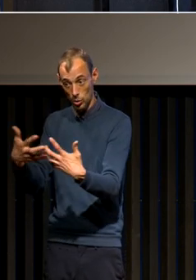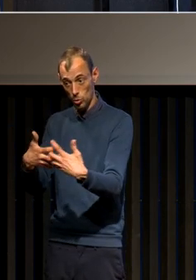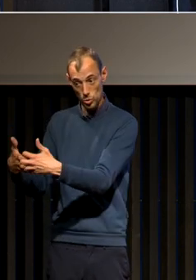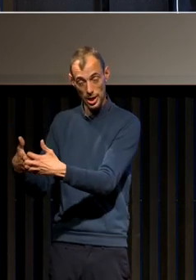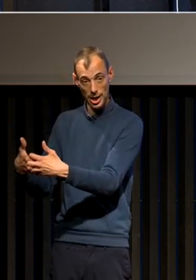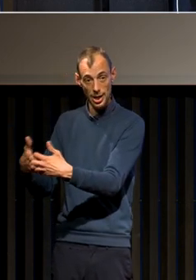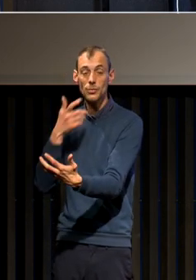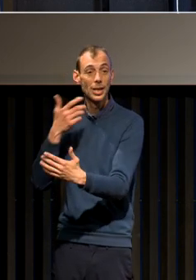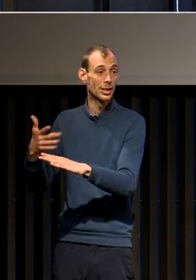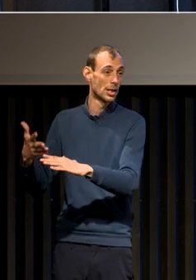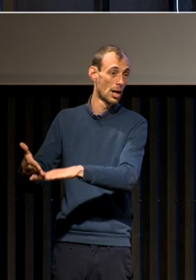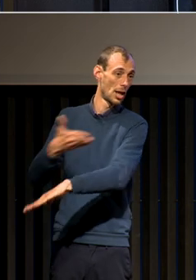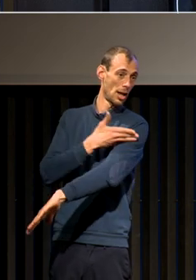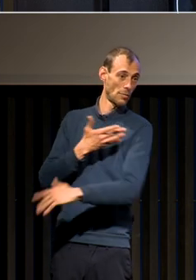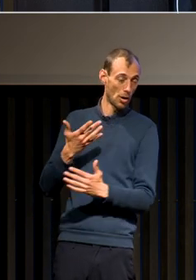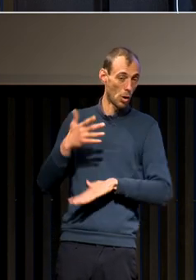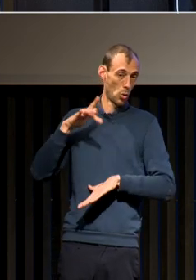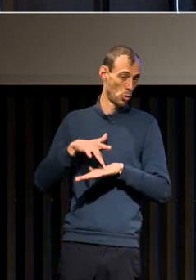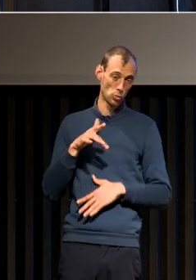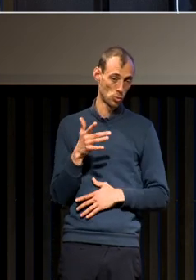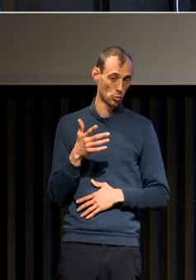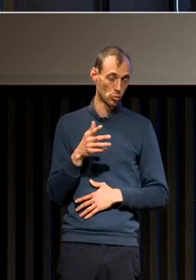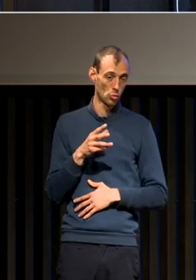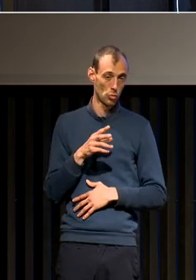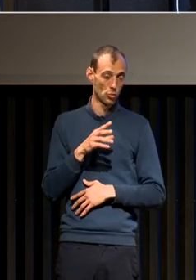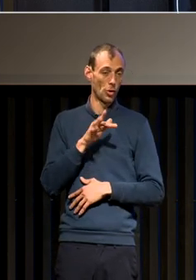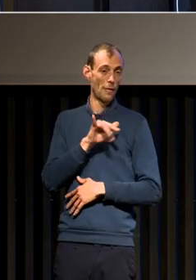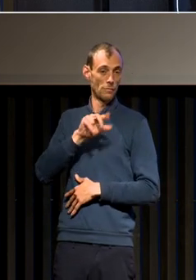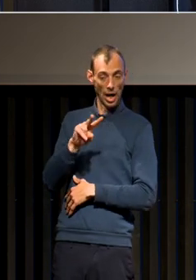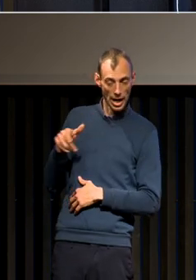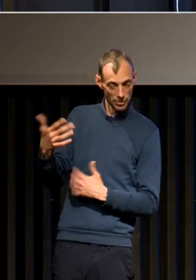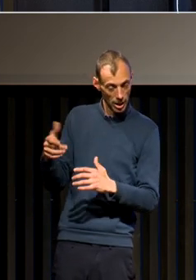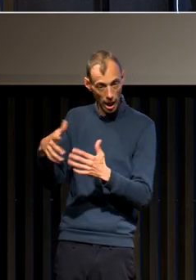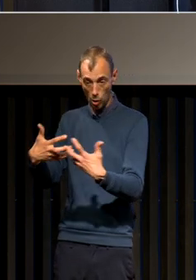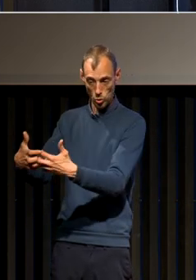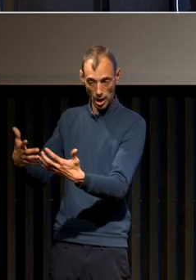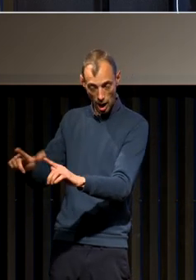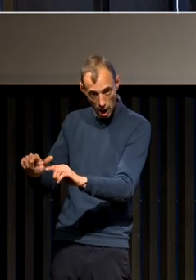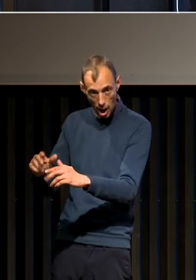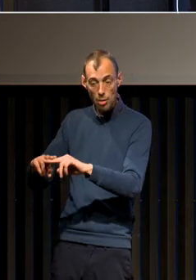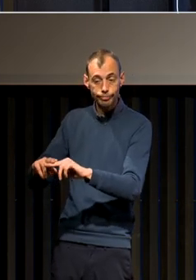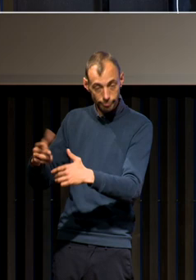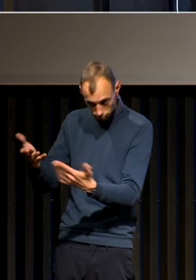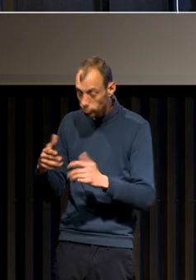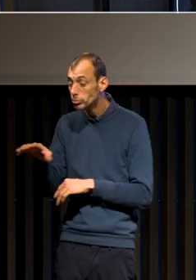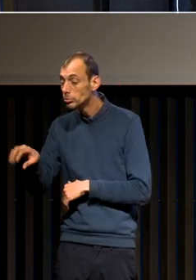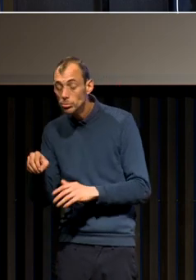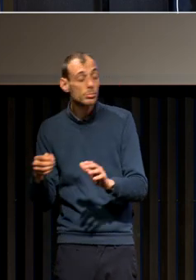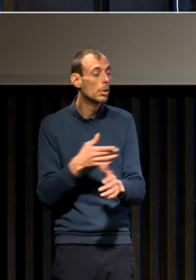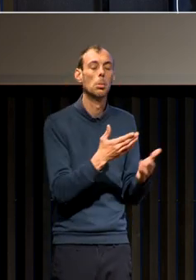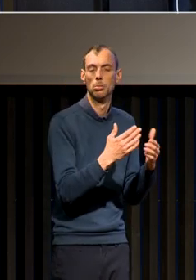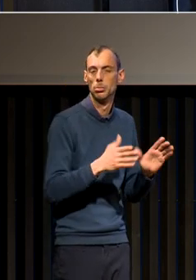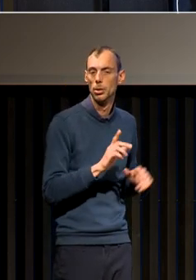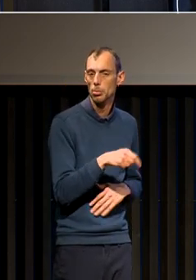préalablement lors d'une précédente fécondation in vitro que l'on va remettre dans l'utérus après avoir préparé l'utérus à le